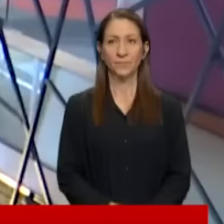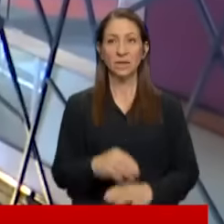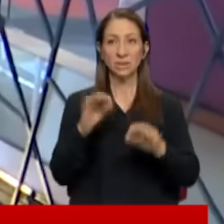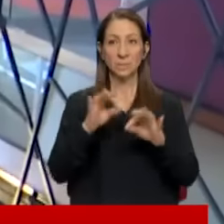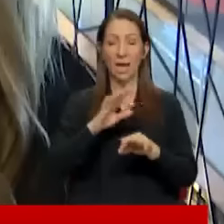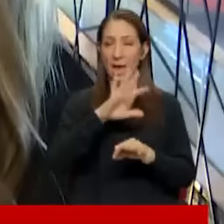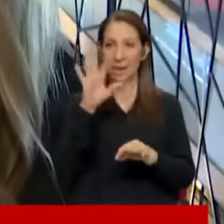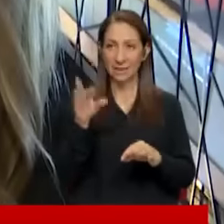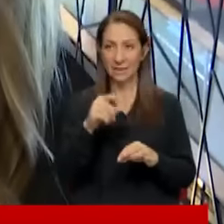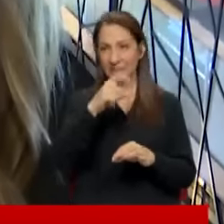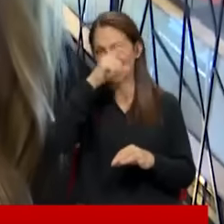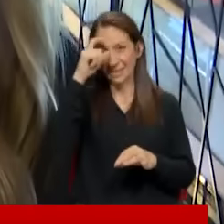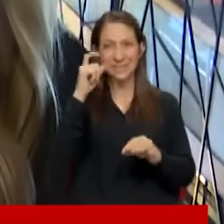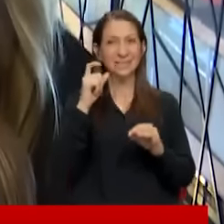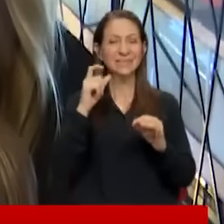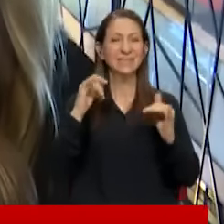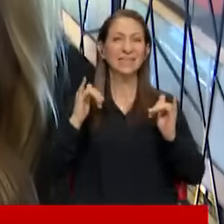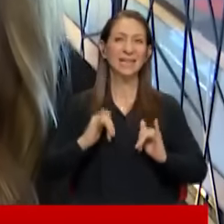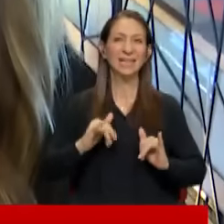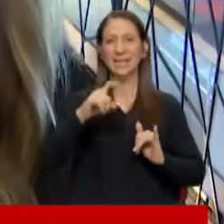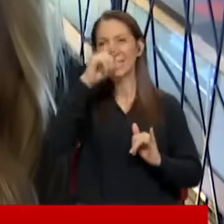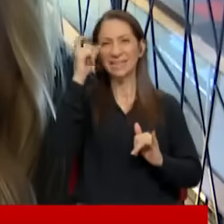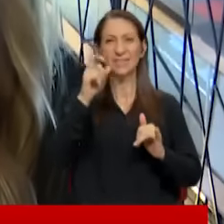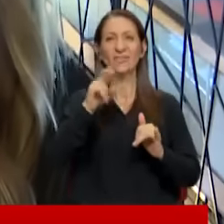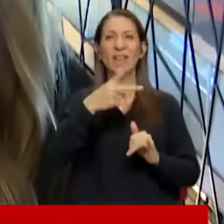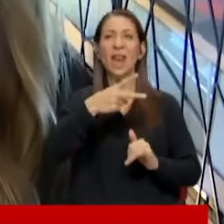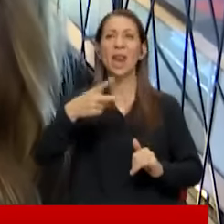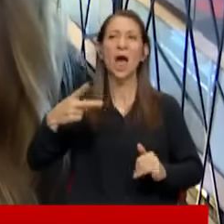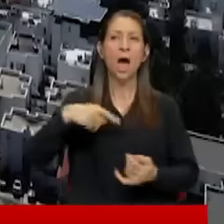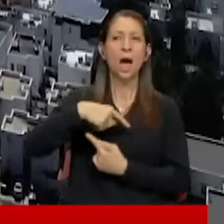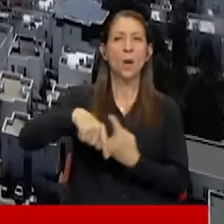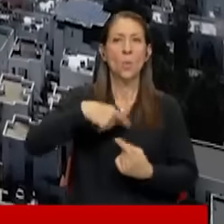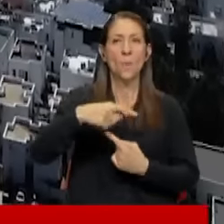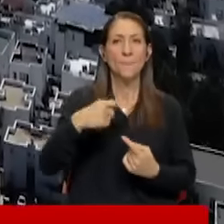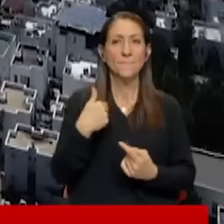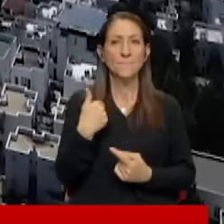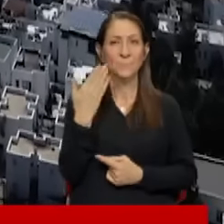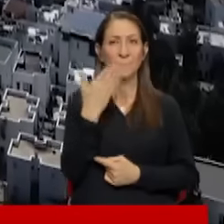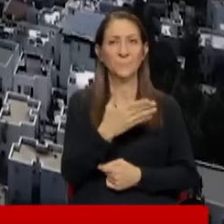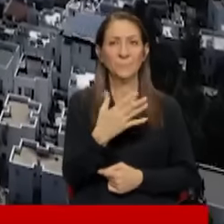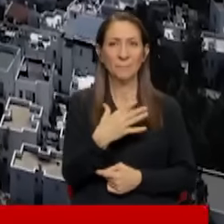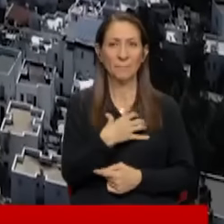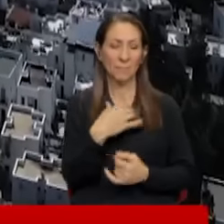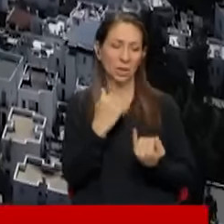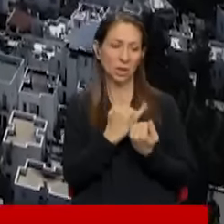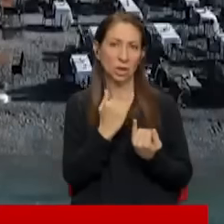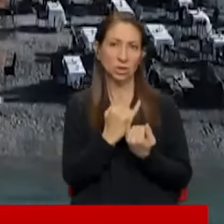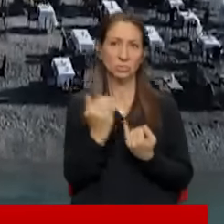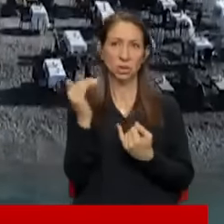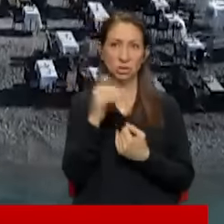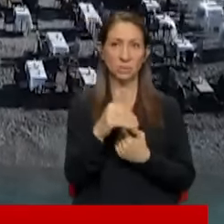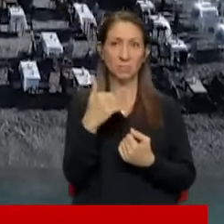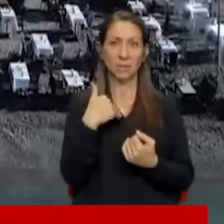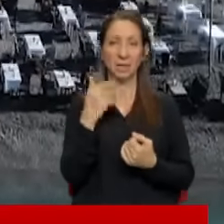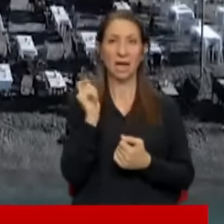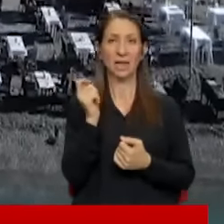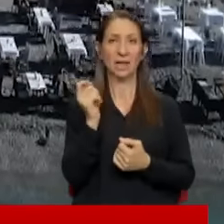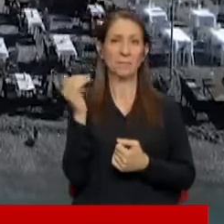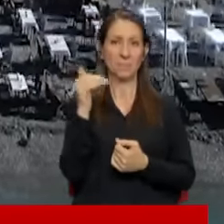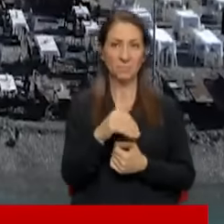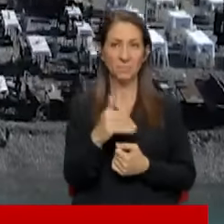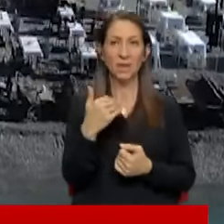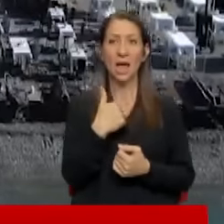Şimdi herkes yazı geçireceği yazlık villaların arayışında. Ben gittiğim zaman benim kardeşim de gelecek, benim kayınvalidem